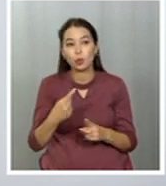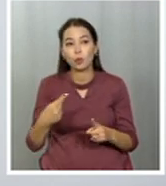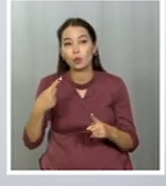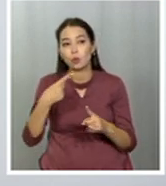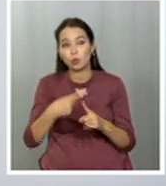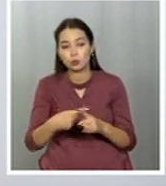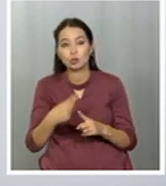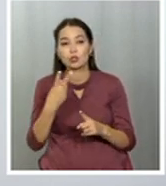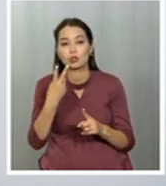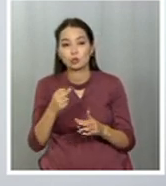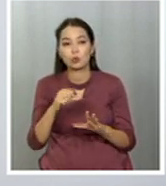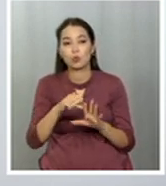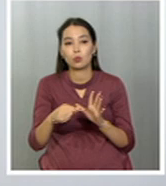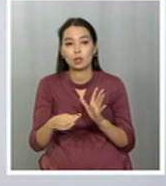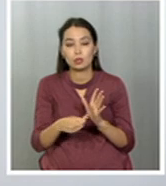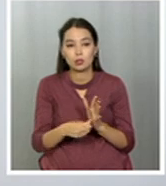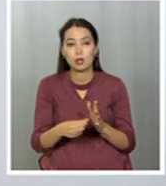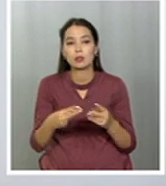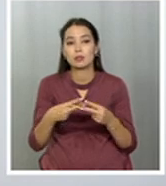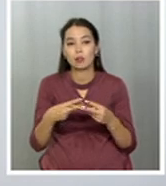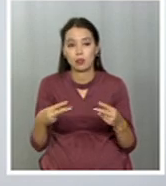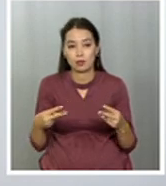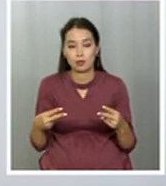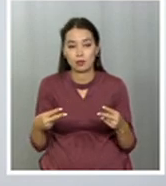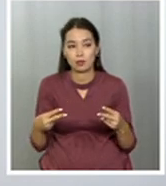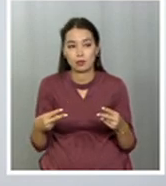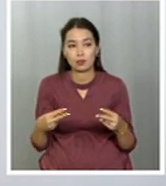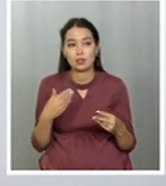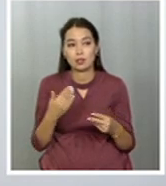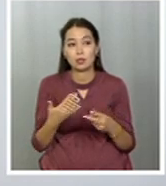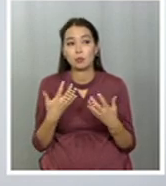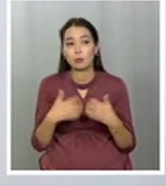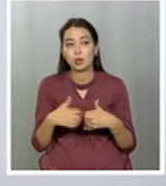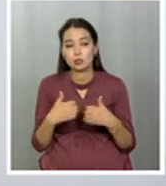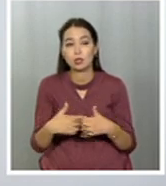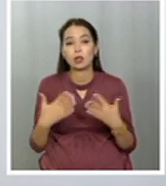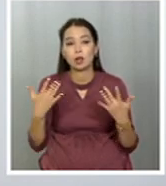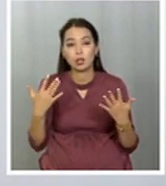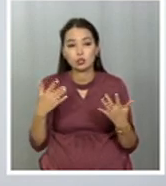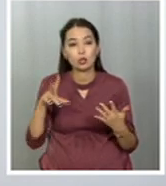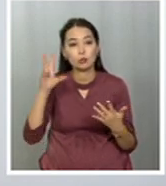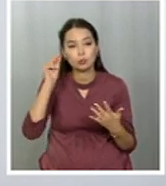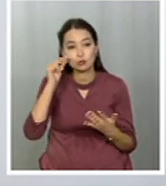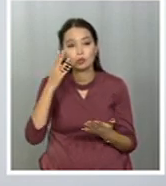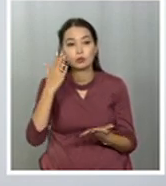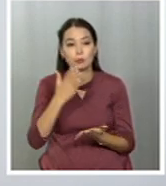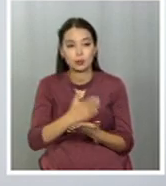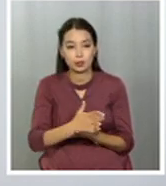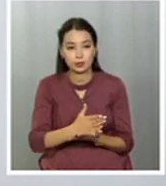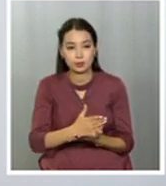қосындысы 216-ға тең. Прогрессияда қанша мүше бар?